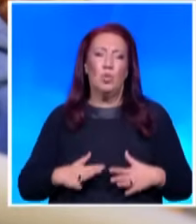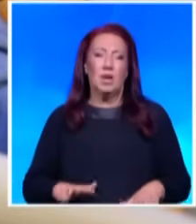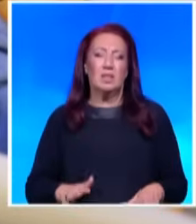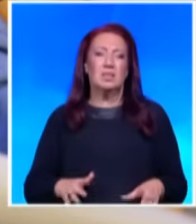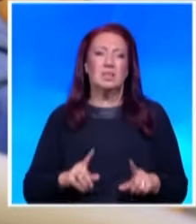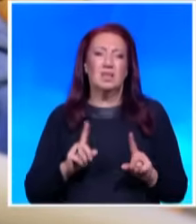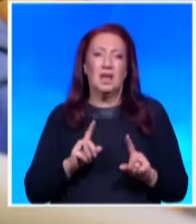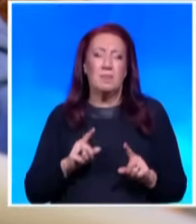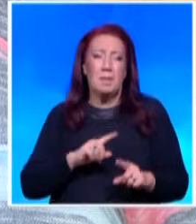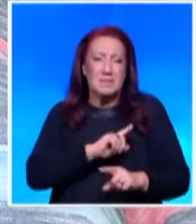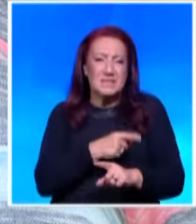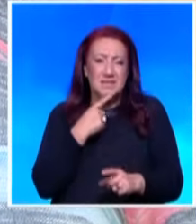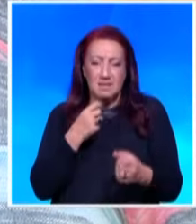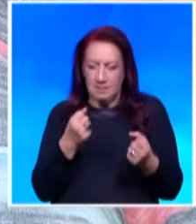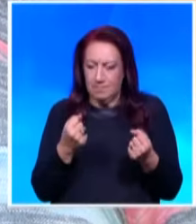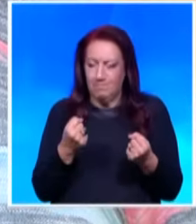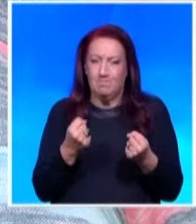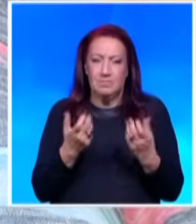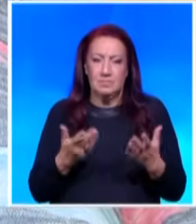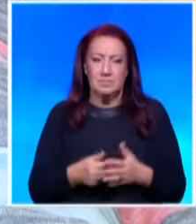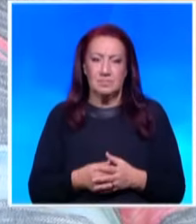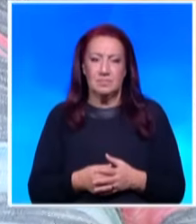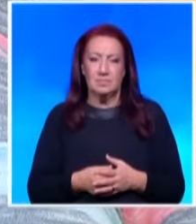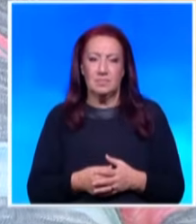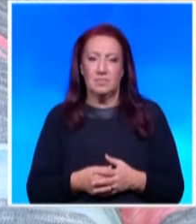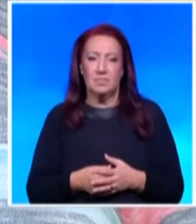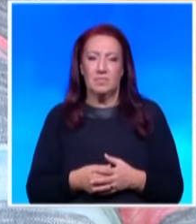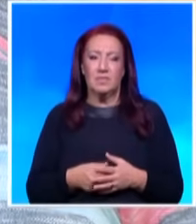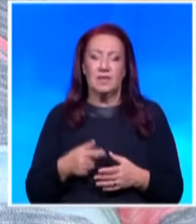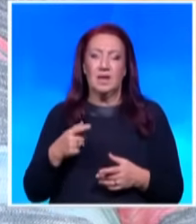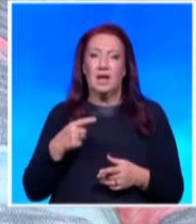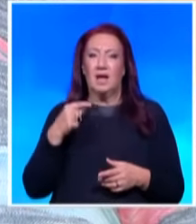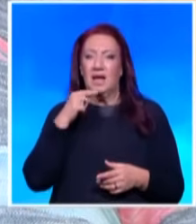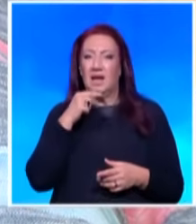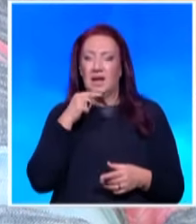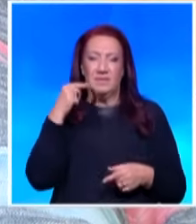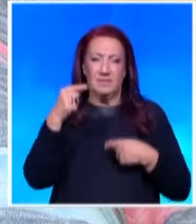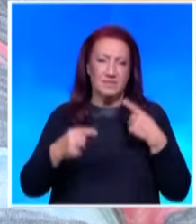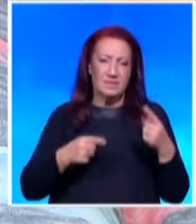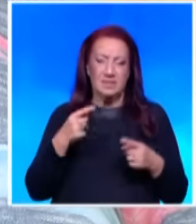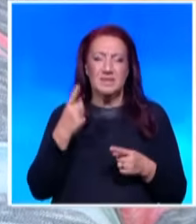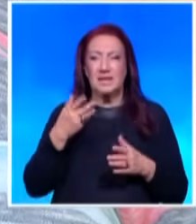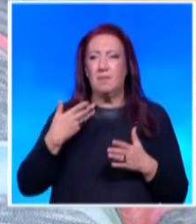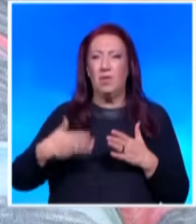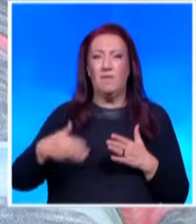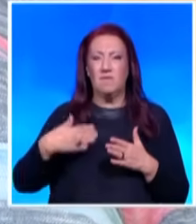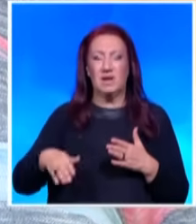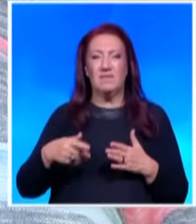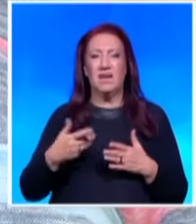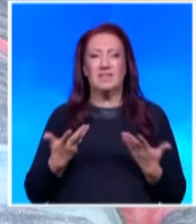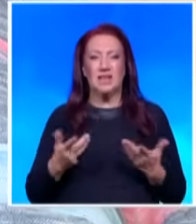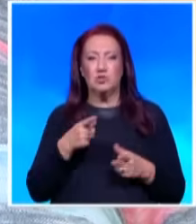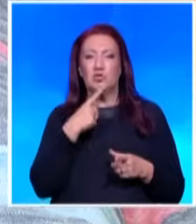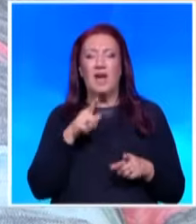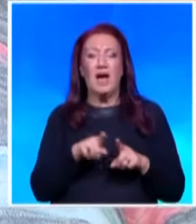Нямам сили да стискам ръцете. По-добре и няма как да чувстваш това. Хемодиализа е само да изкарат те чувствата от нас. Това ни е